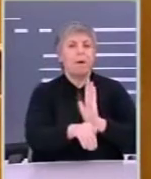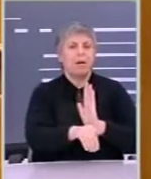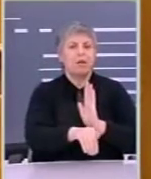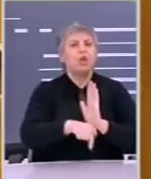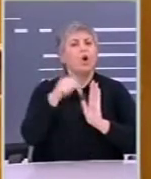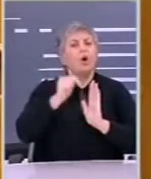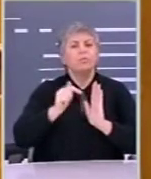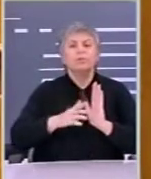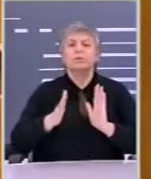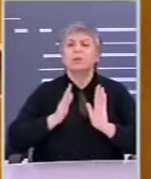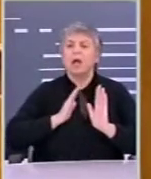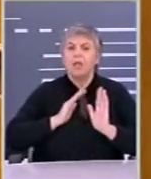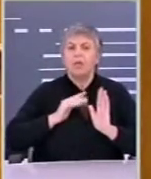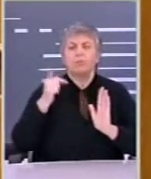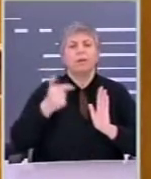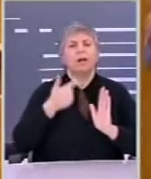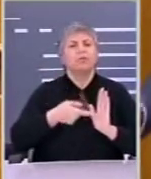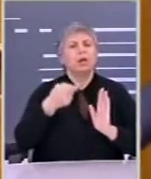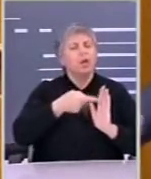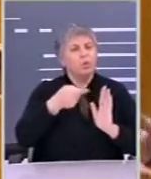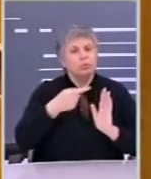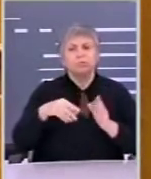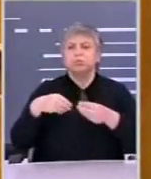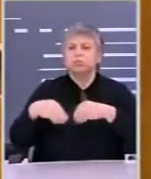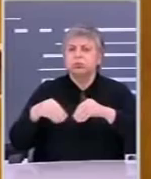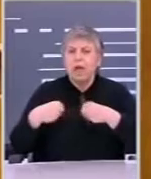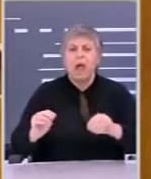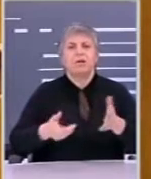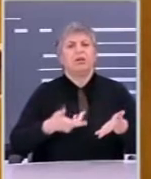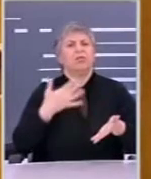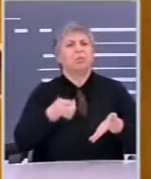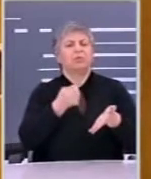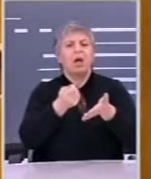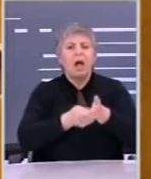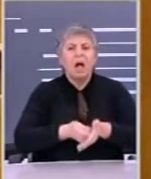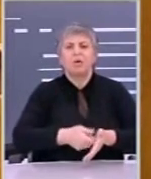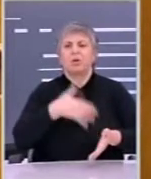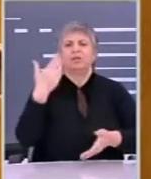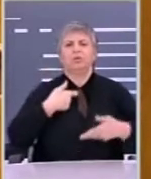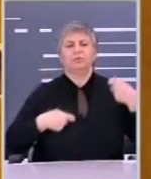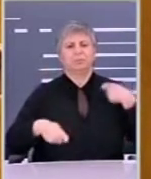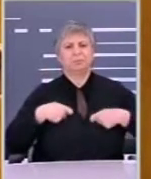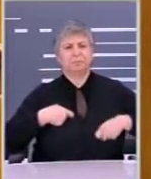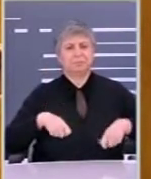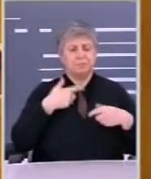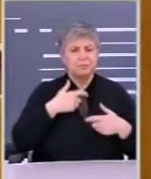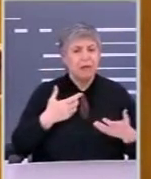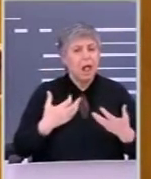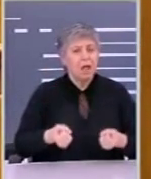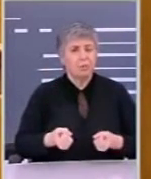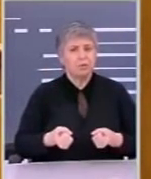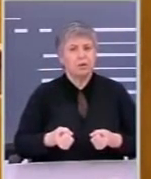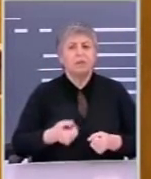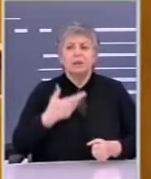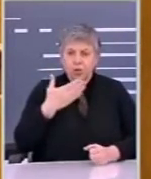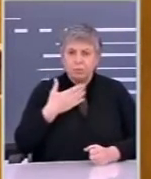όνομά της και πουλάνε, αγοράζουν, εκλέγονται? Μήπως έχετε καμιά ιδέα, πρακτική ιδέα, πώς